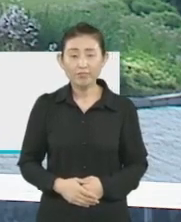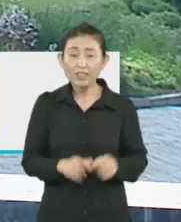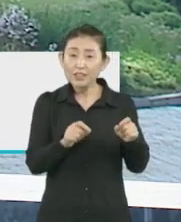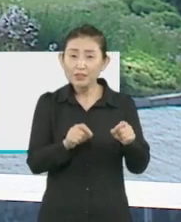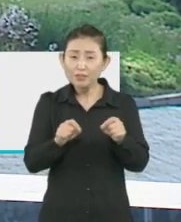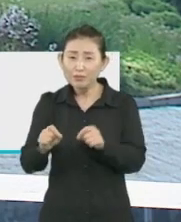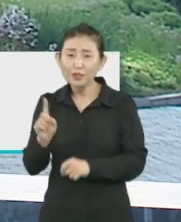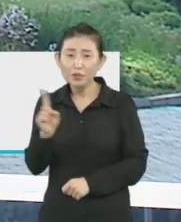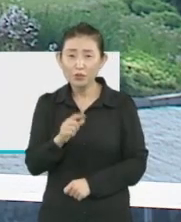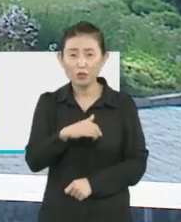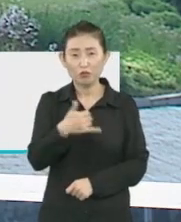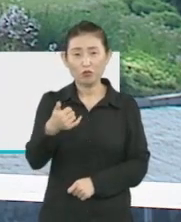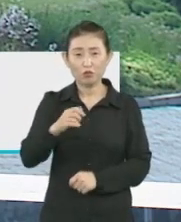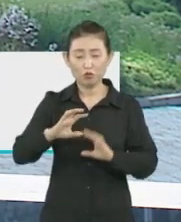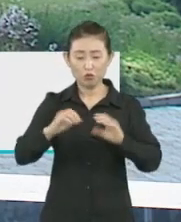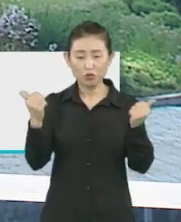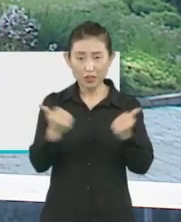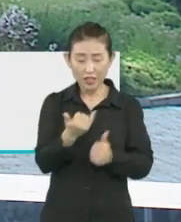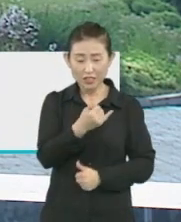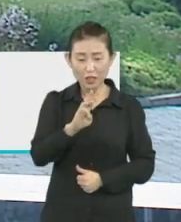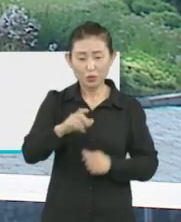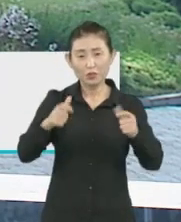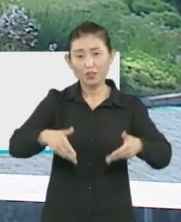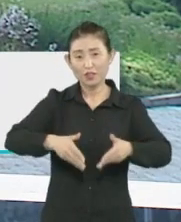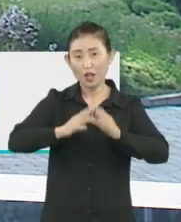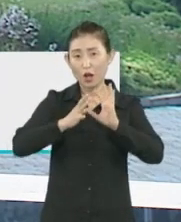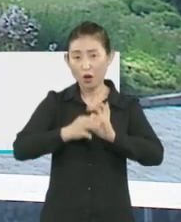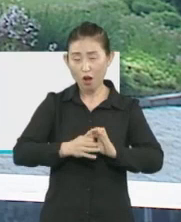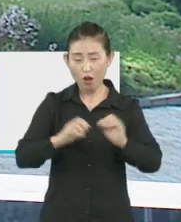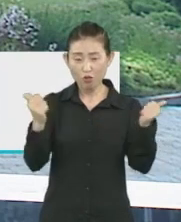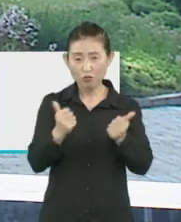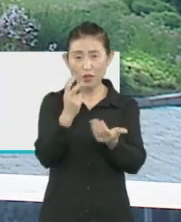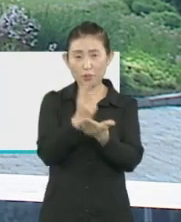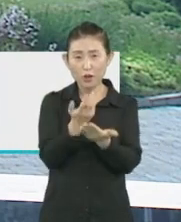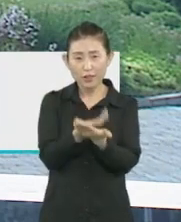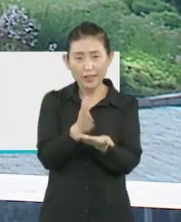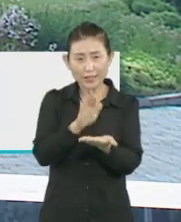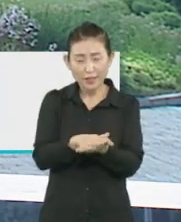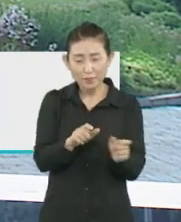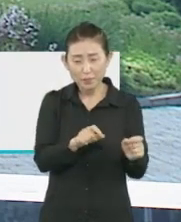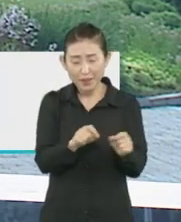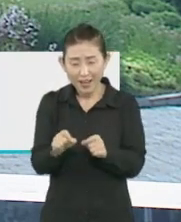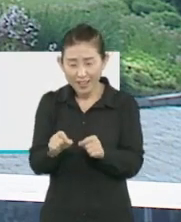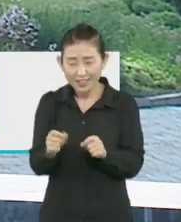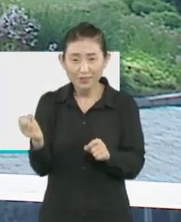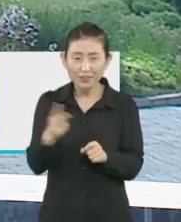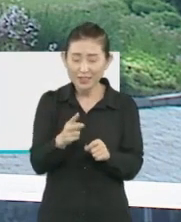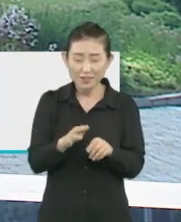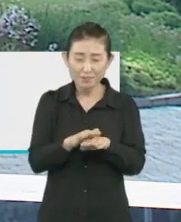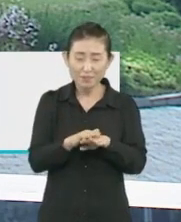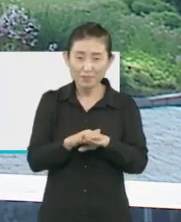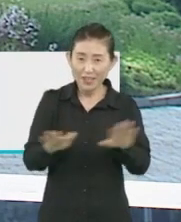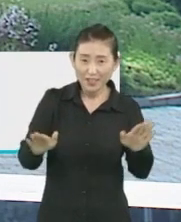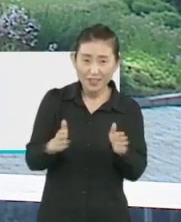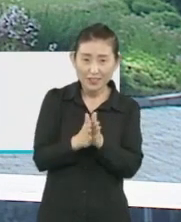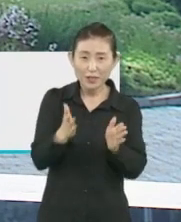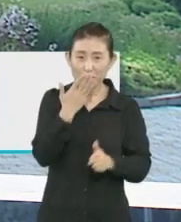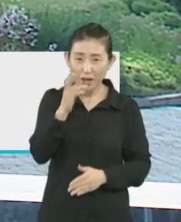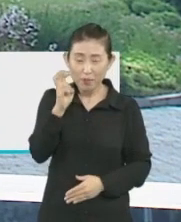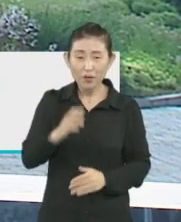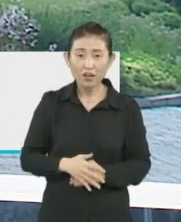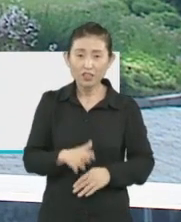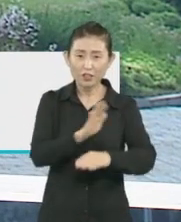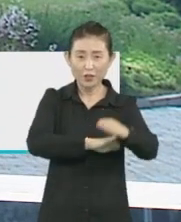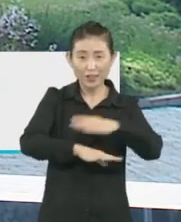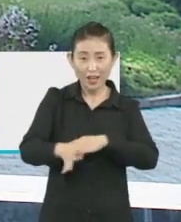그동안 지지부진했던 국회 세종의사당 설치를 위한 국회법 개정안 처리에 돌파구가 마련됐습니다.